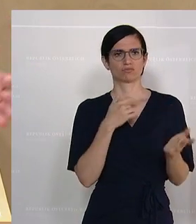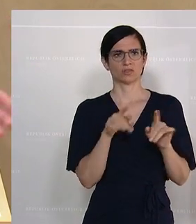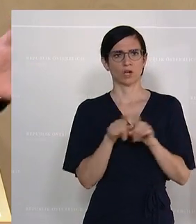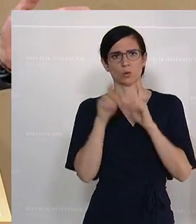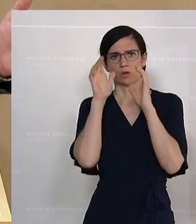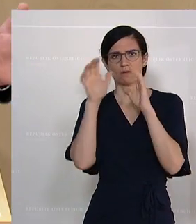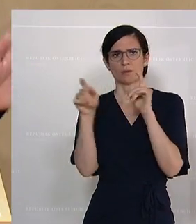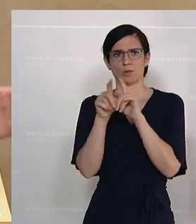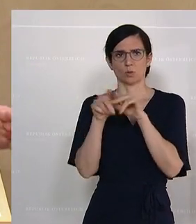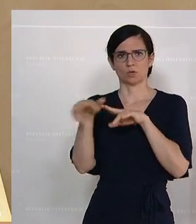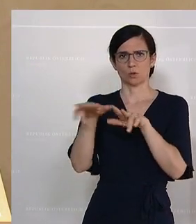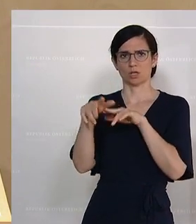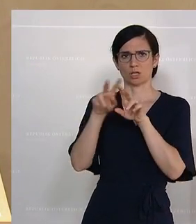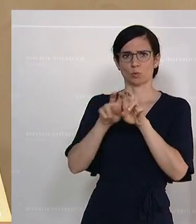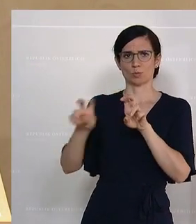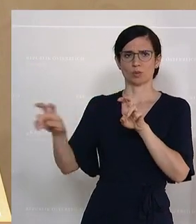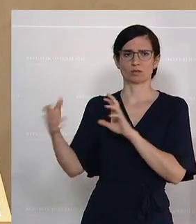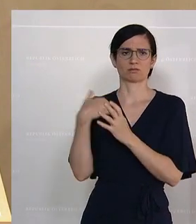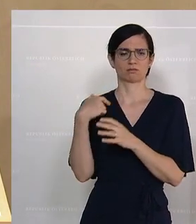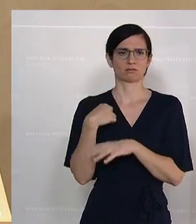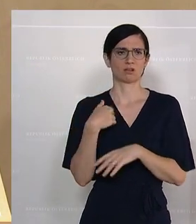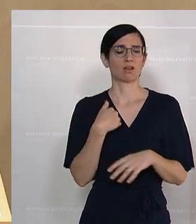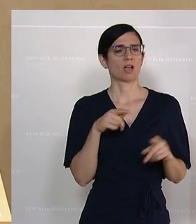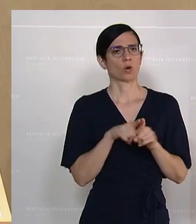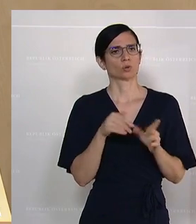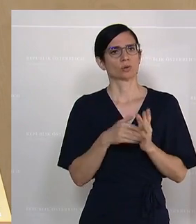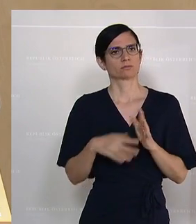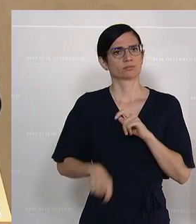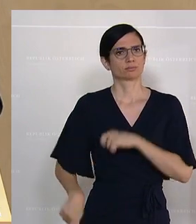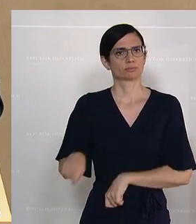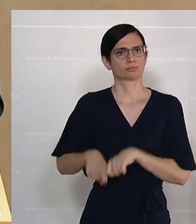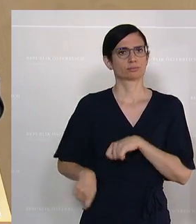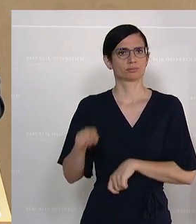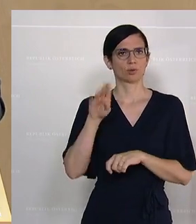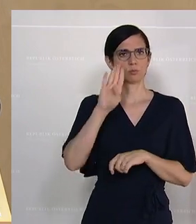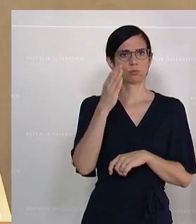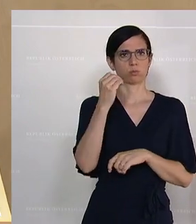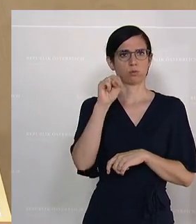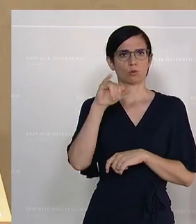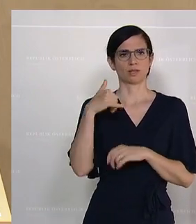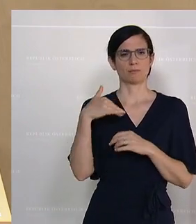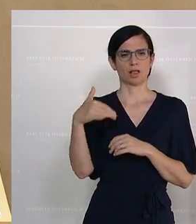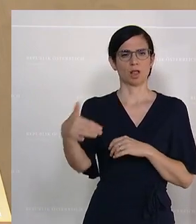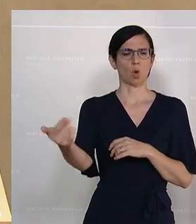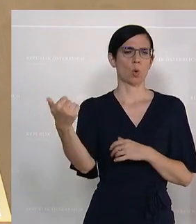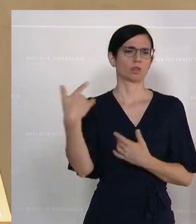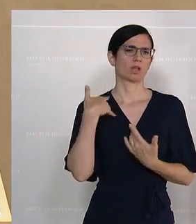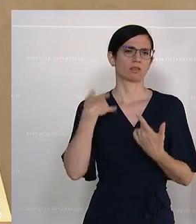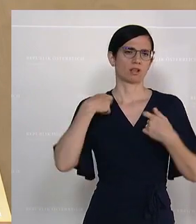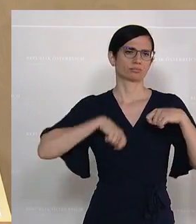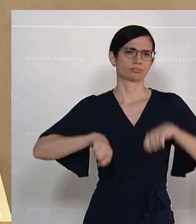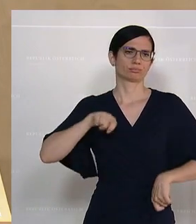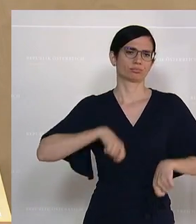cvp und diesen regierungen besetzt kassieren dann auch noch millionen bonus dafür weil sie diese milliarden gewinne auf